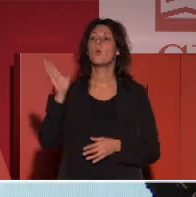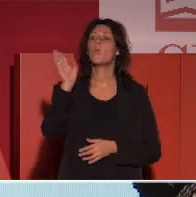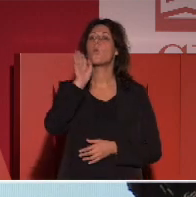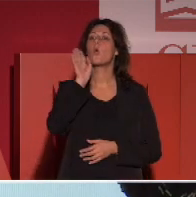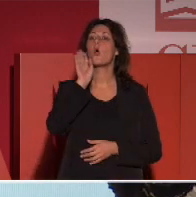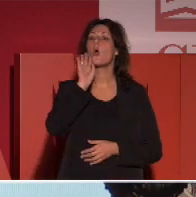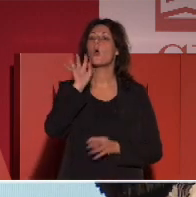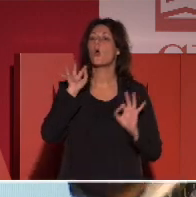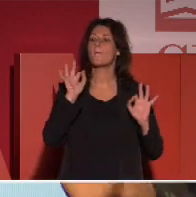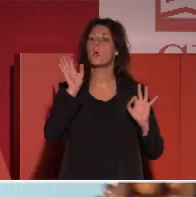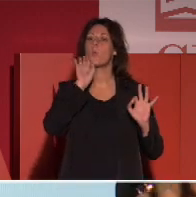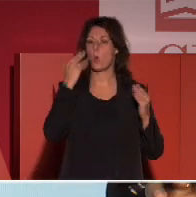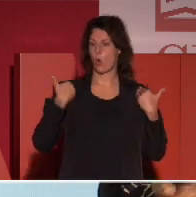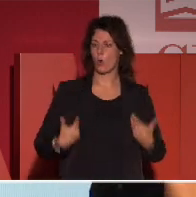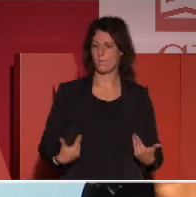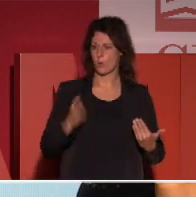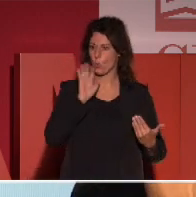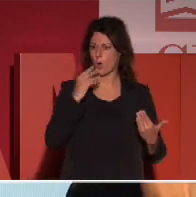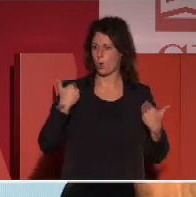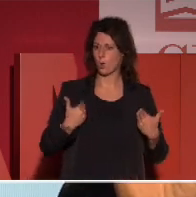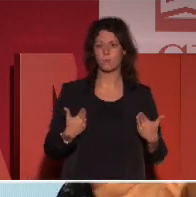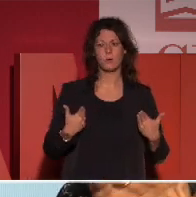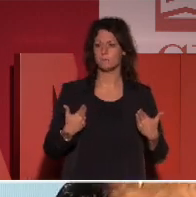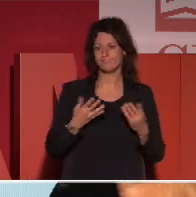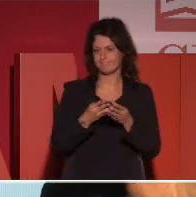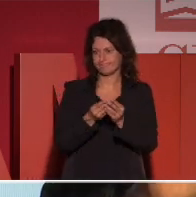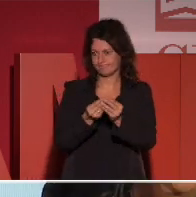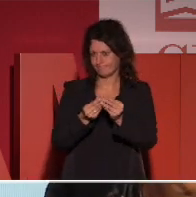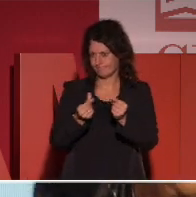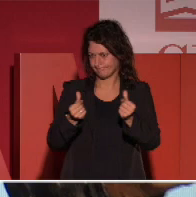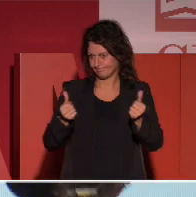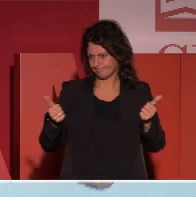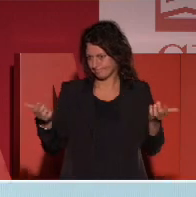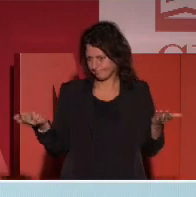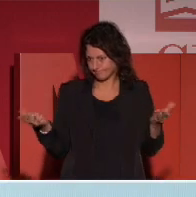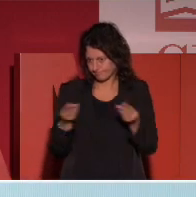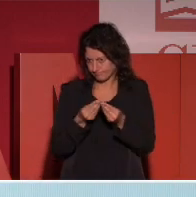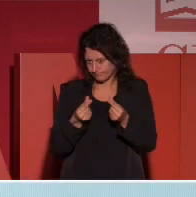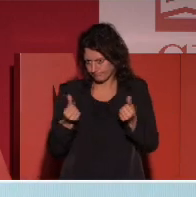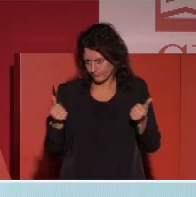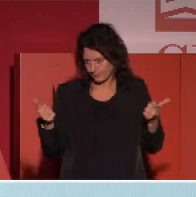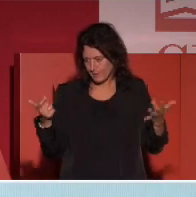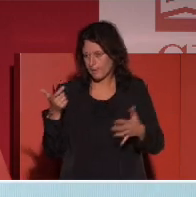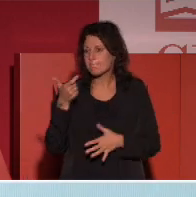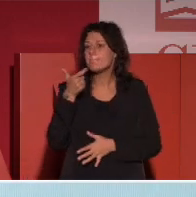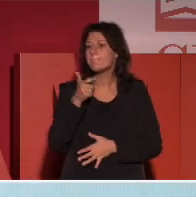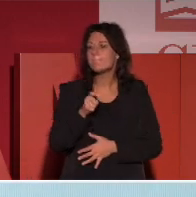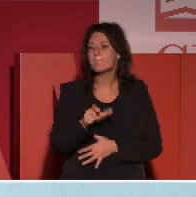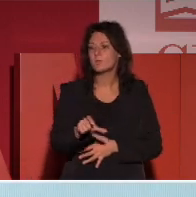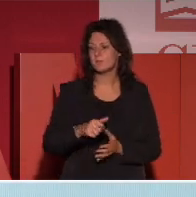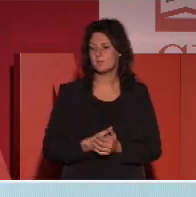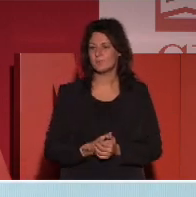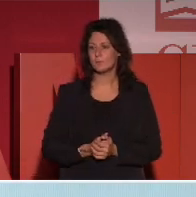ati sia inteso come maschio è a grave rischio estinzione né nel senso che da quando è comparso per la prima volta